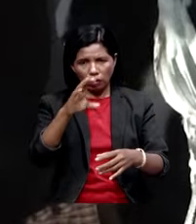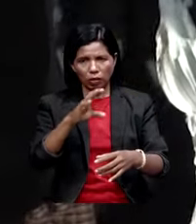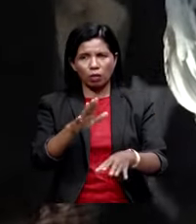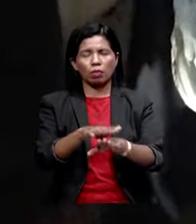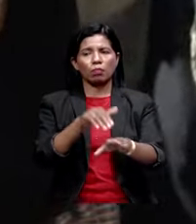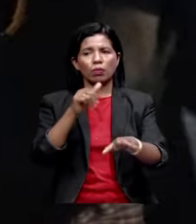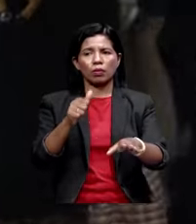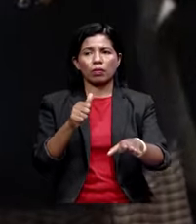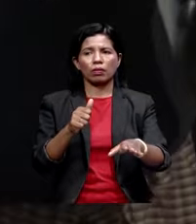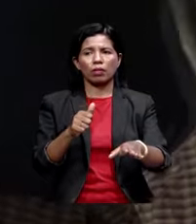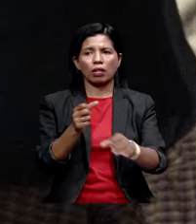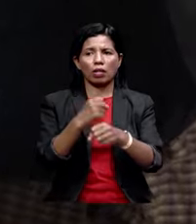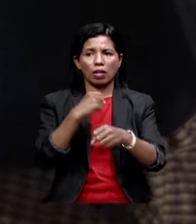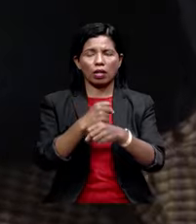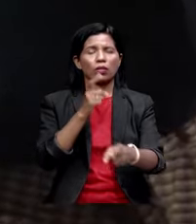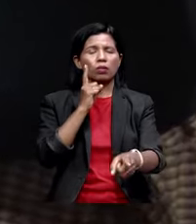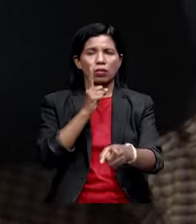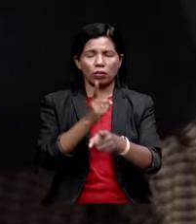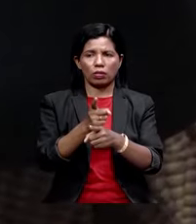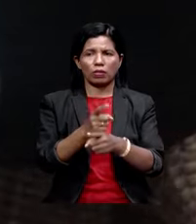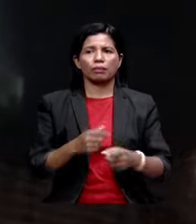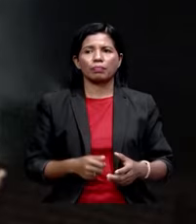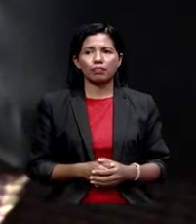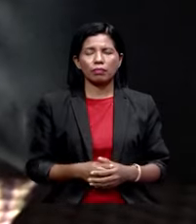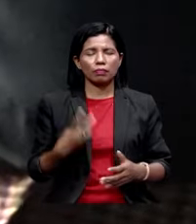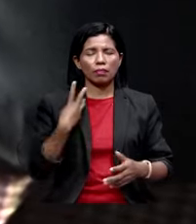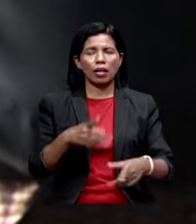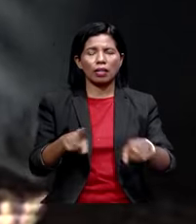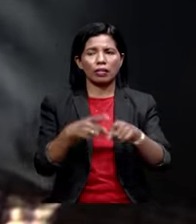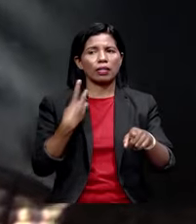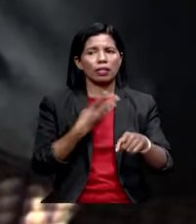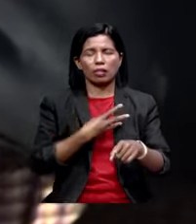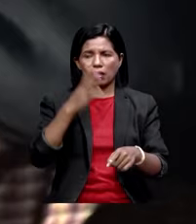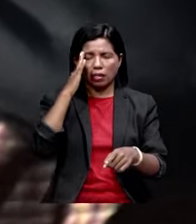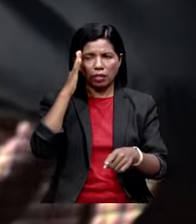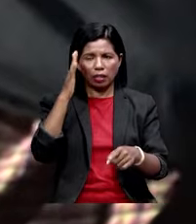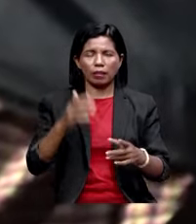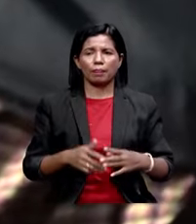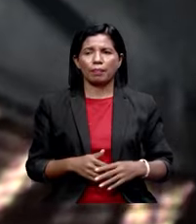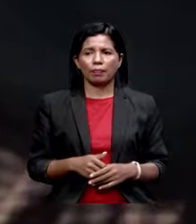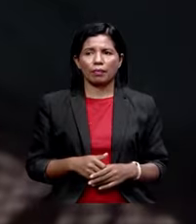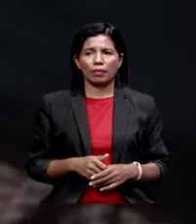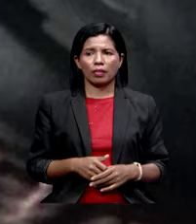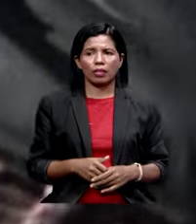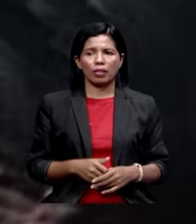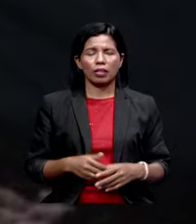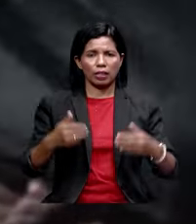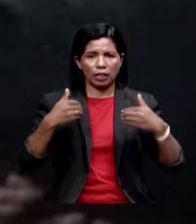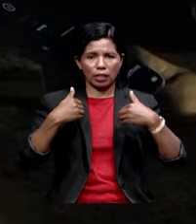hodi halo tuir lolo sifali ansita tene ohing ia itania